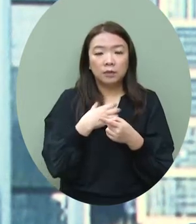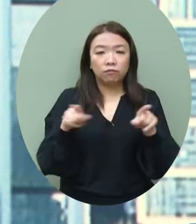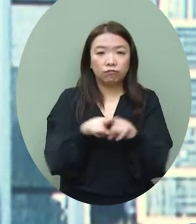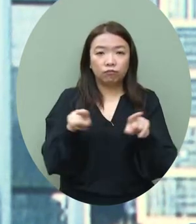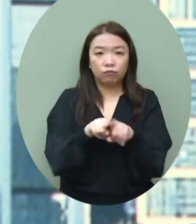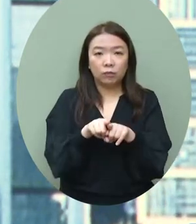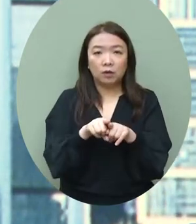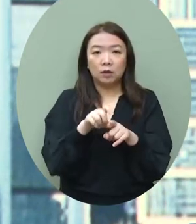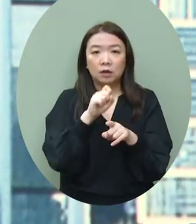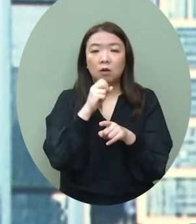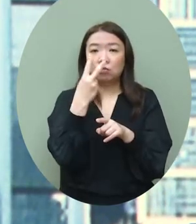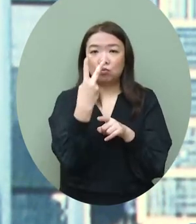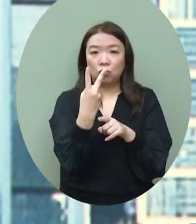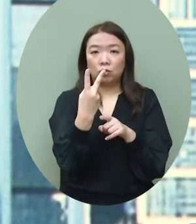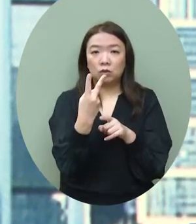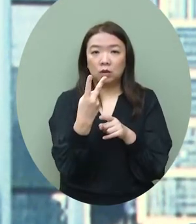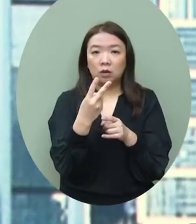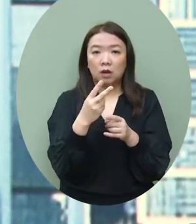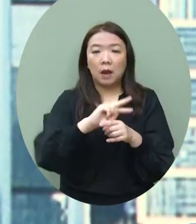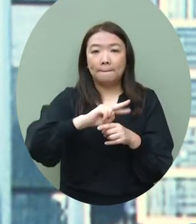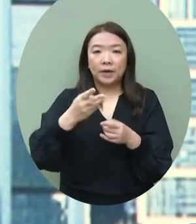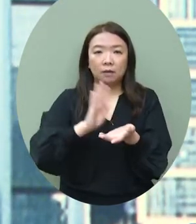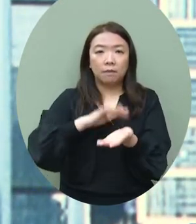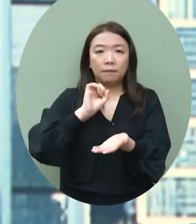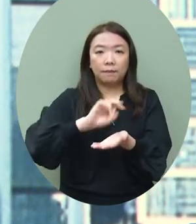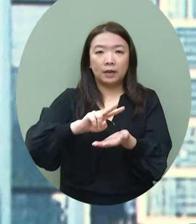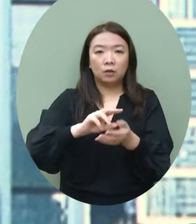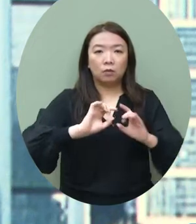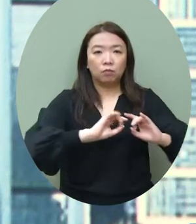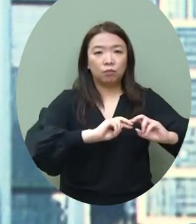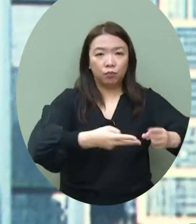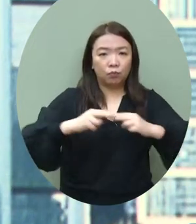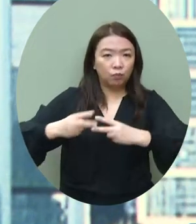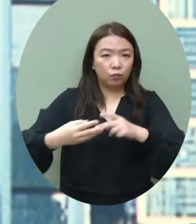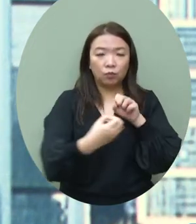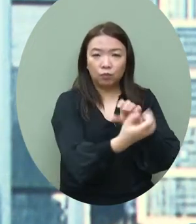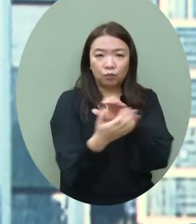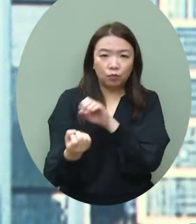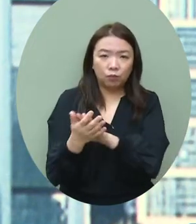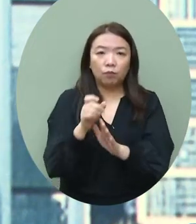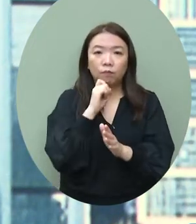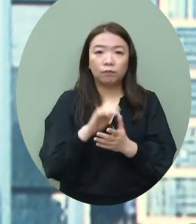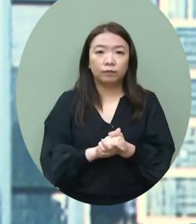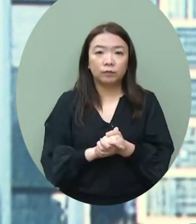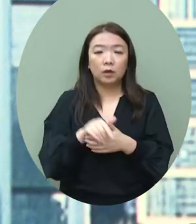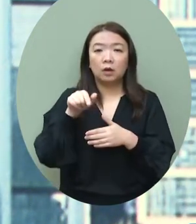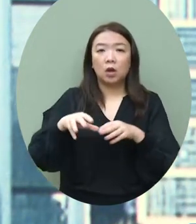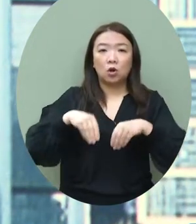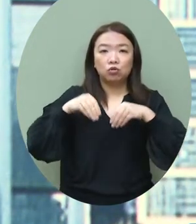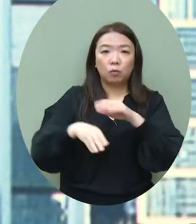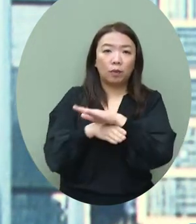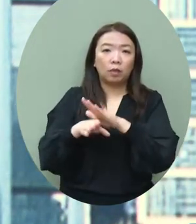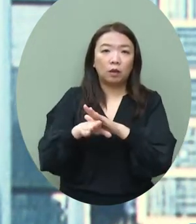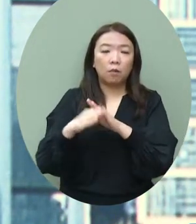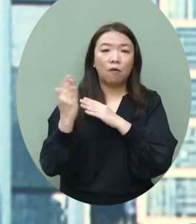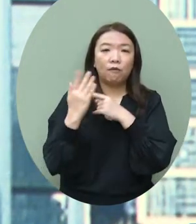香港咧，可能兩隻嘅變異病毒株咧都係有傳播嘅風險。咁呢個寵物店嘅風險咧，